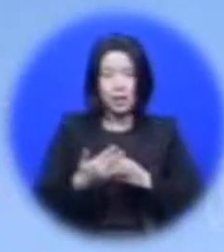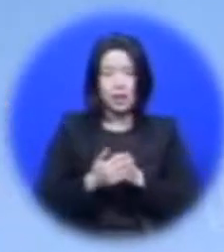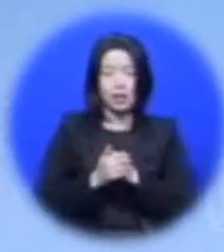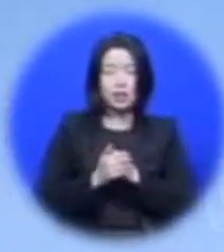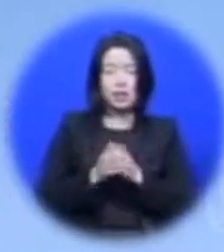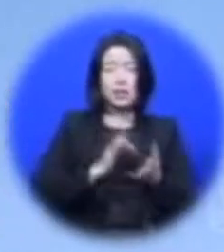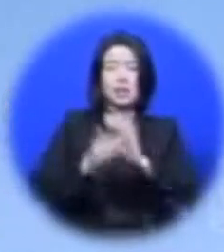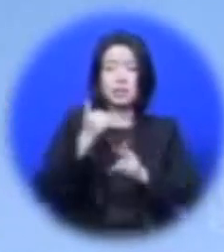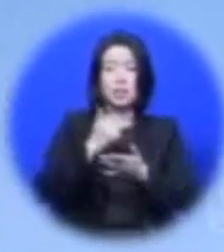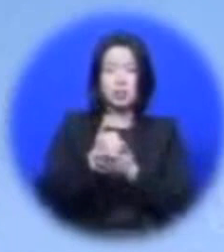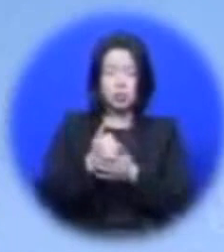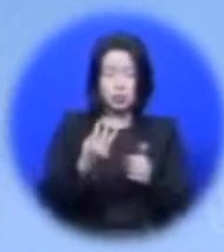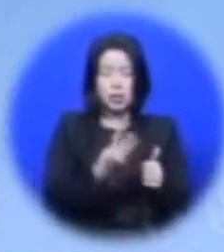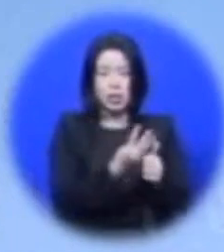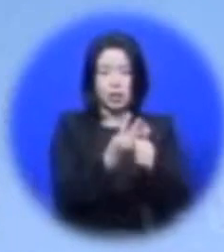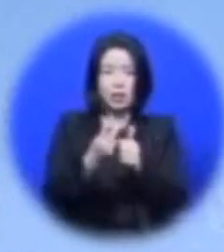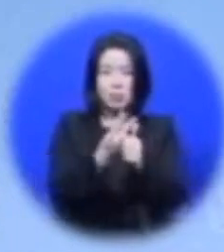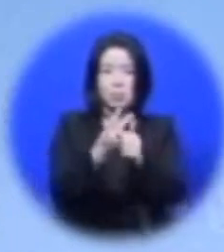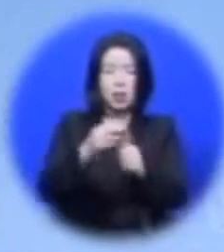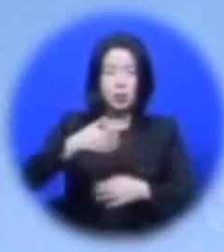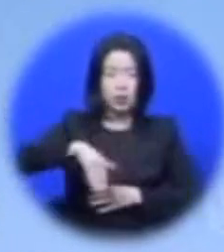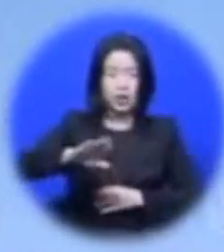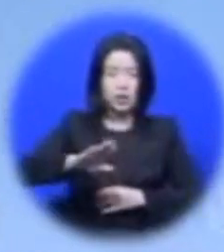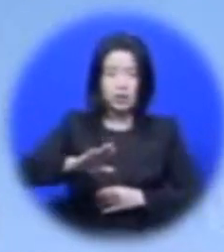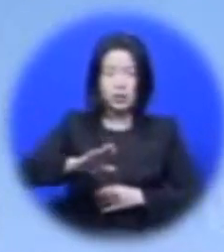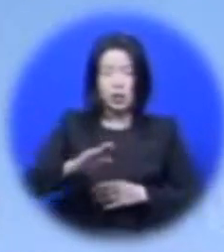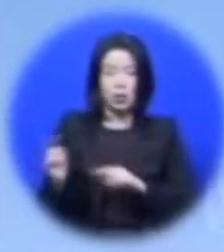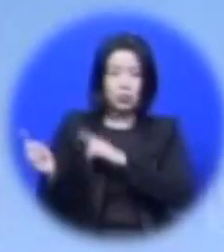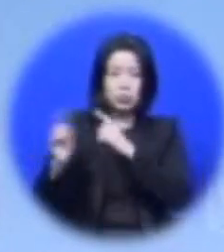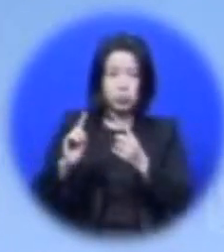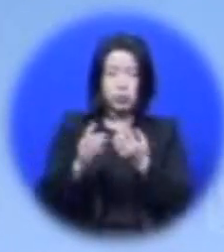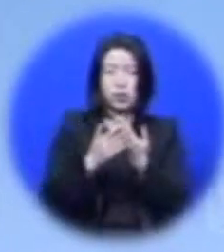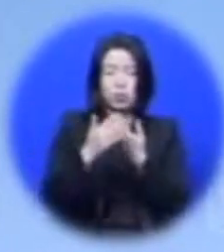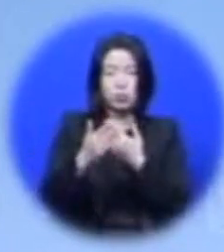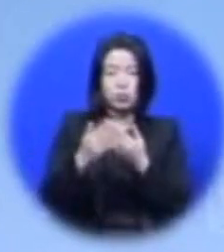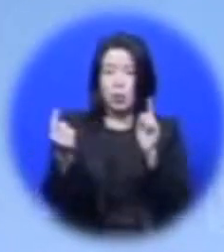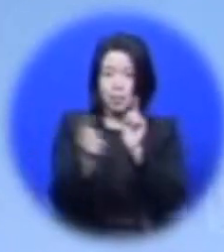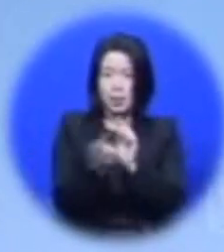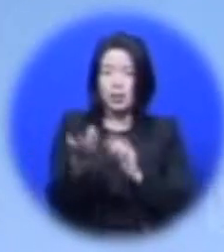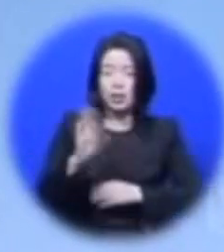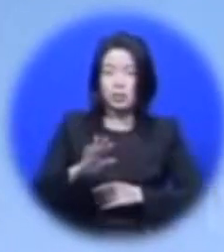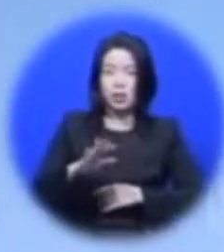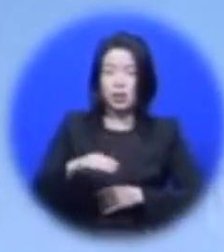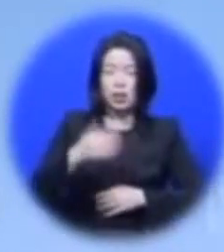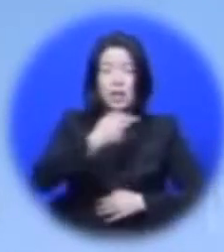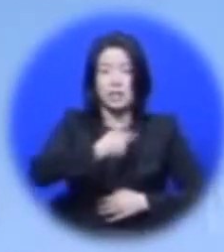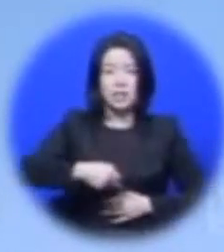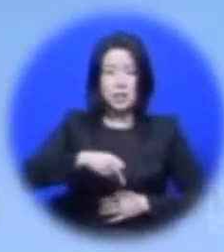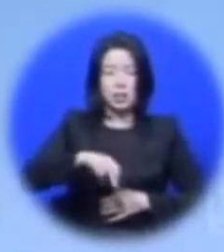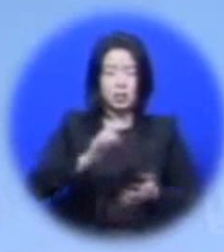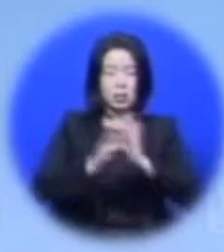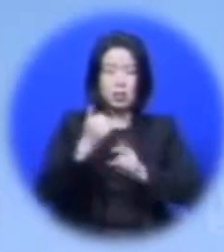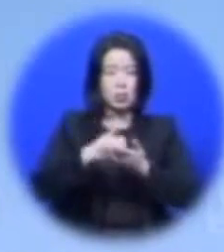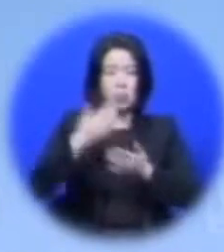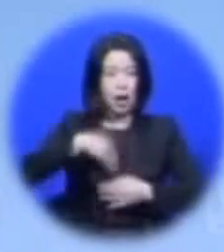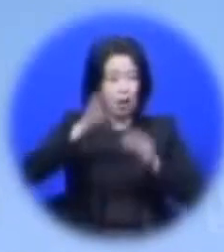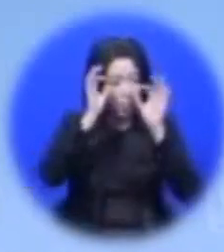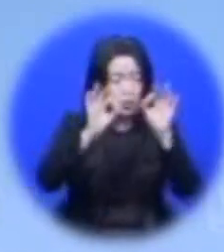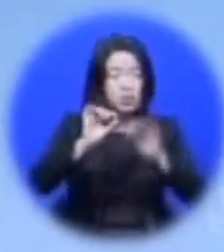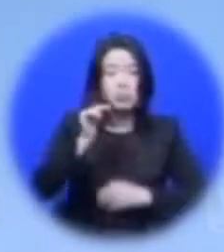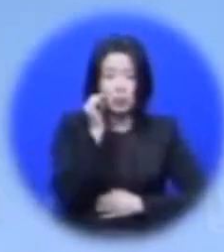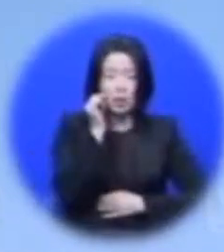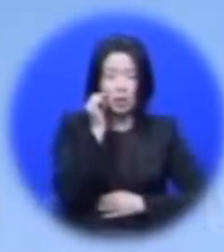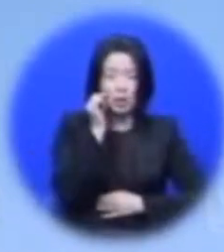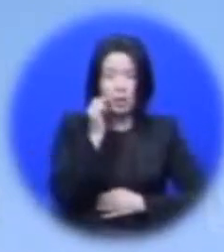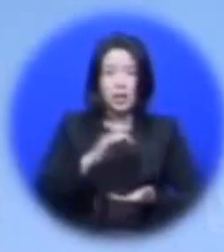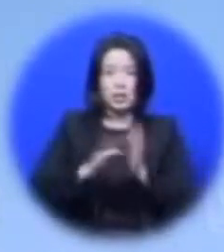예수님이 엠마오로 가는 두 제자를 부활하신 다음에 만나셨는데 못 알아보는 거예요. 예수님의 제자들이. 아마 예수님이